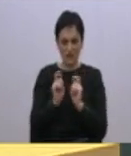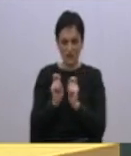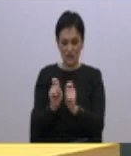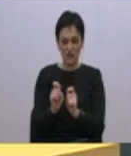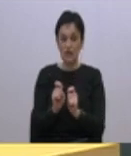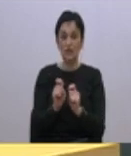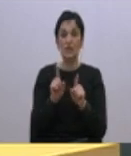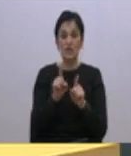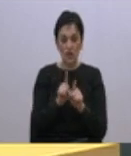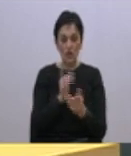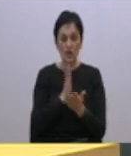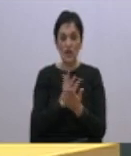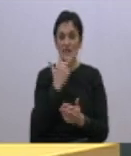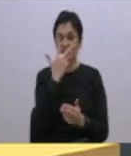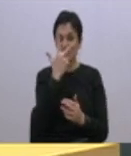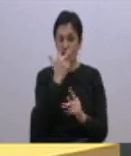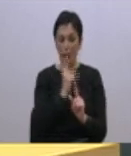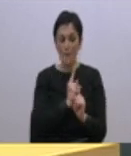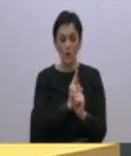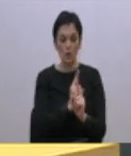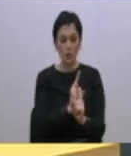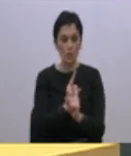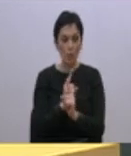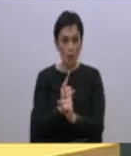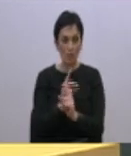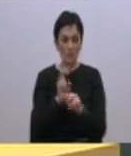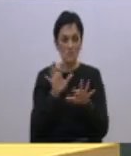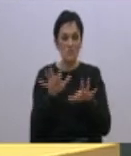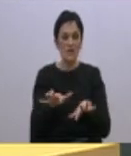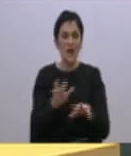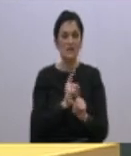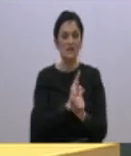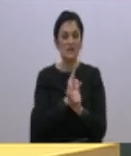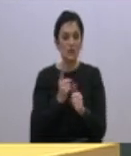sam schemzoaneli sami muadgile, viceprezidente bat codebuli.